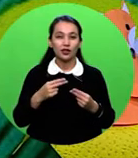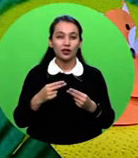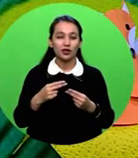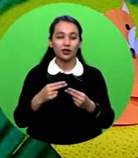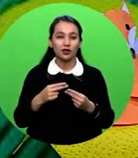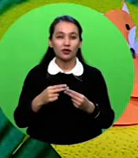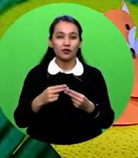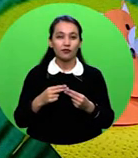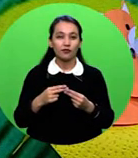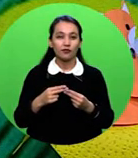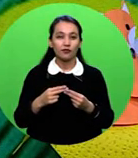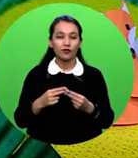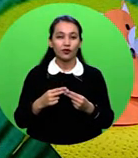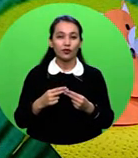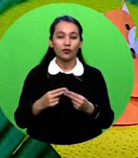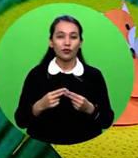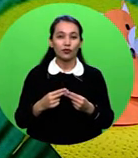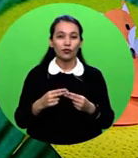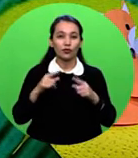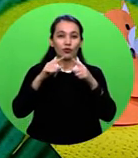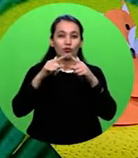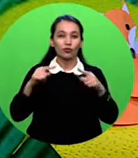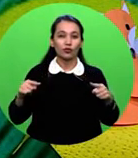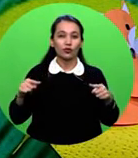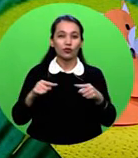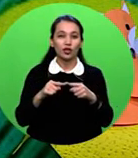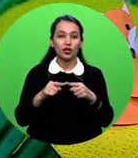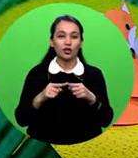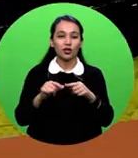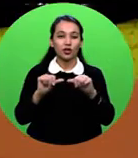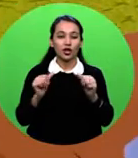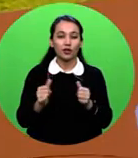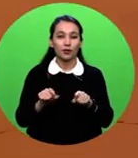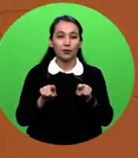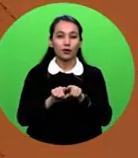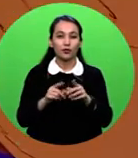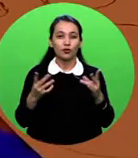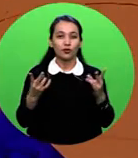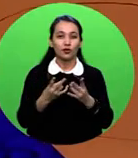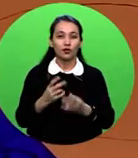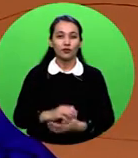rasmimiz to'lqinlari uchburchak shaklida bo'lishi kerak.